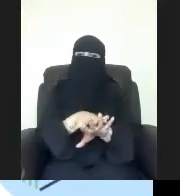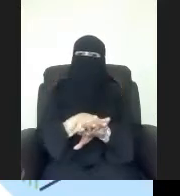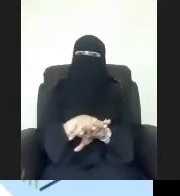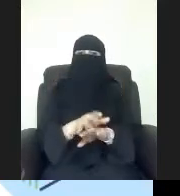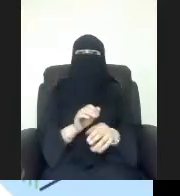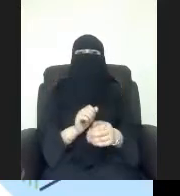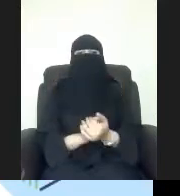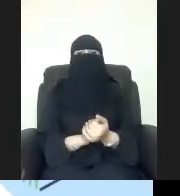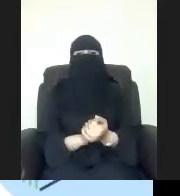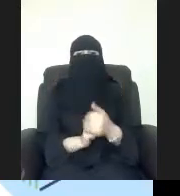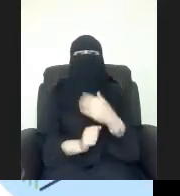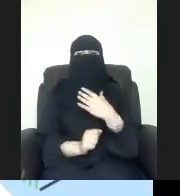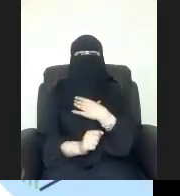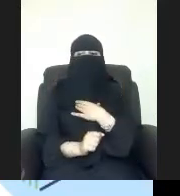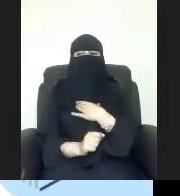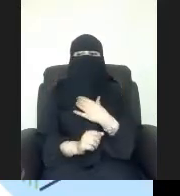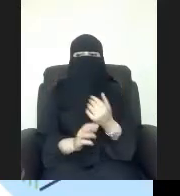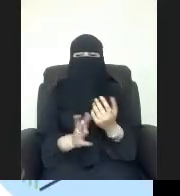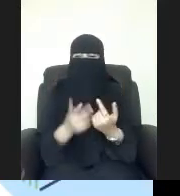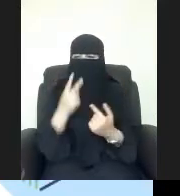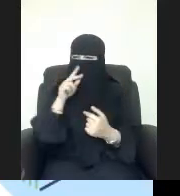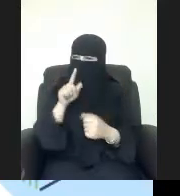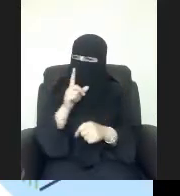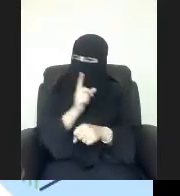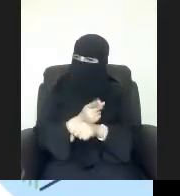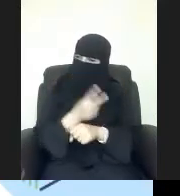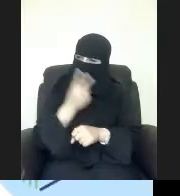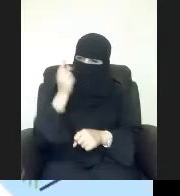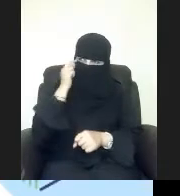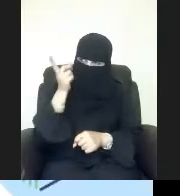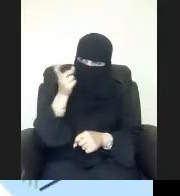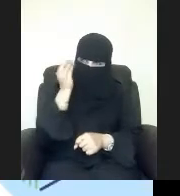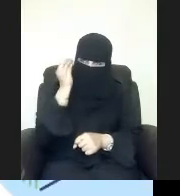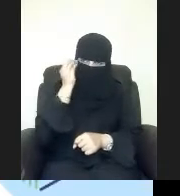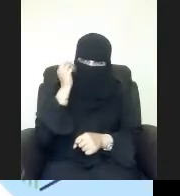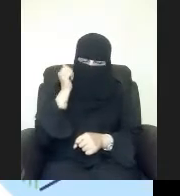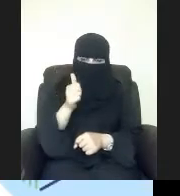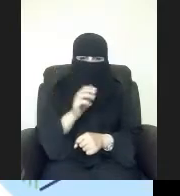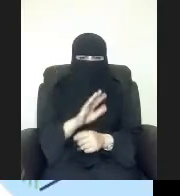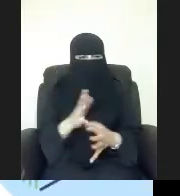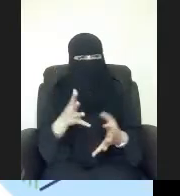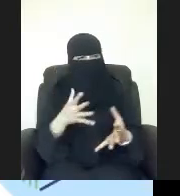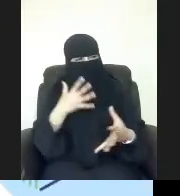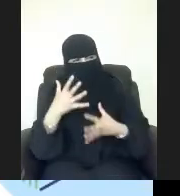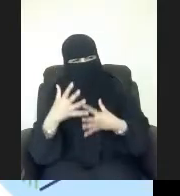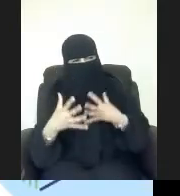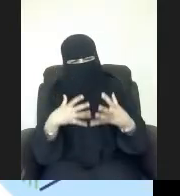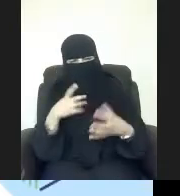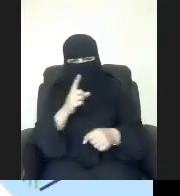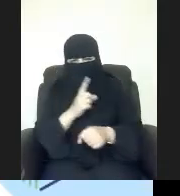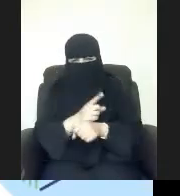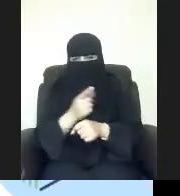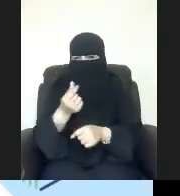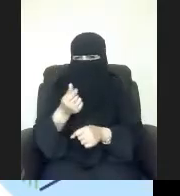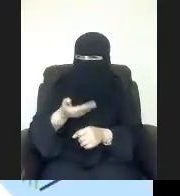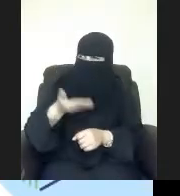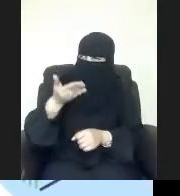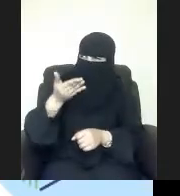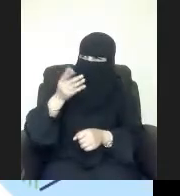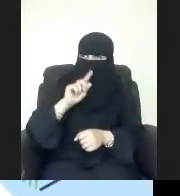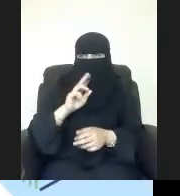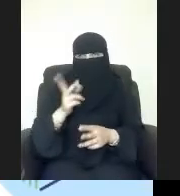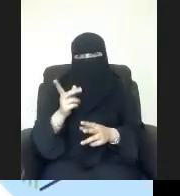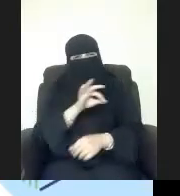كاهل المعلم، عدم وضوح دور المعلم، عدم الأرياحية والقلق، قلة الحوافز، الخوف من تجريب